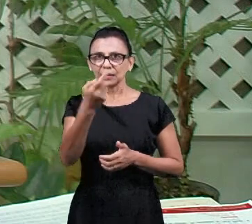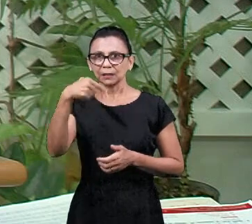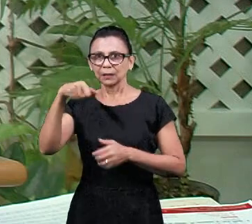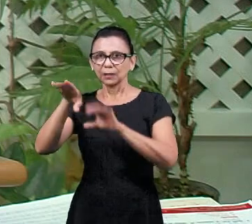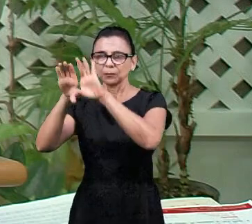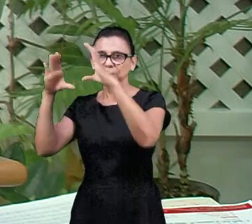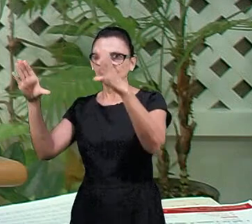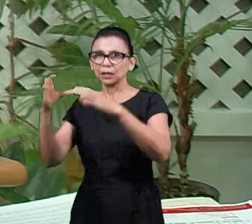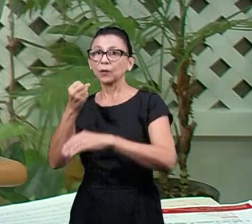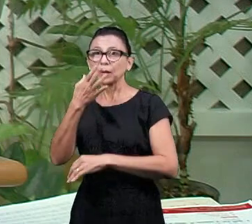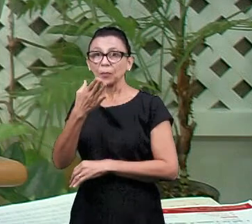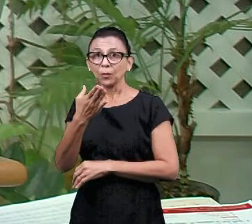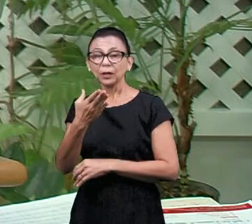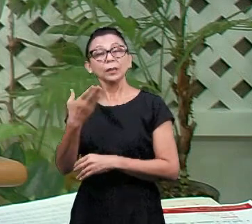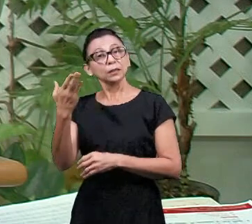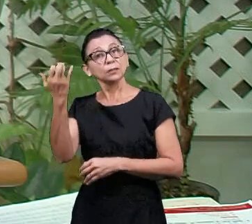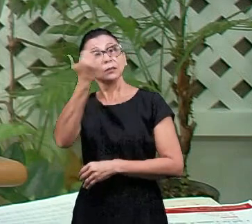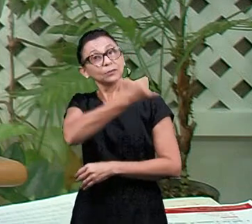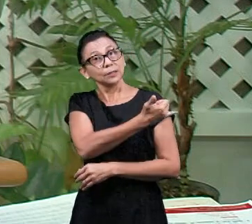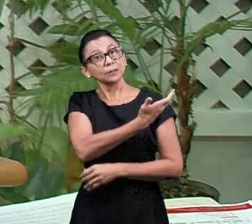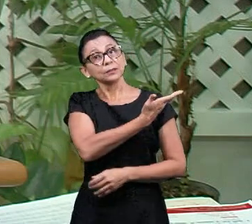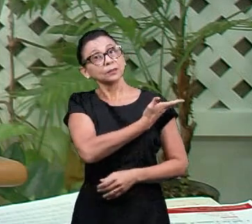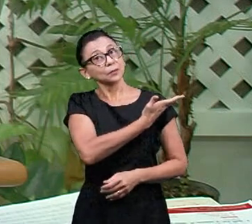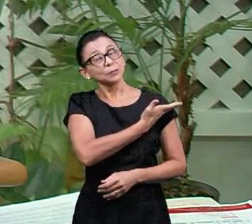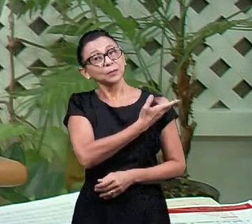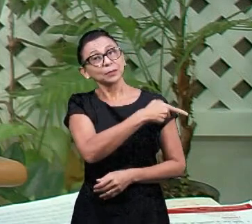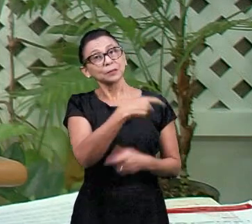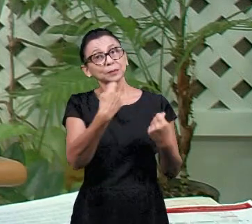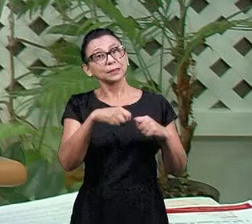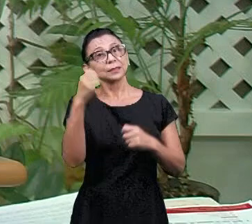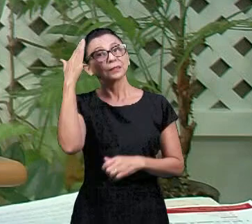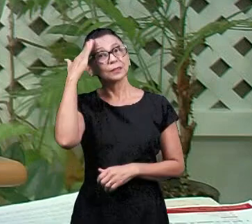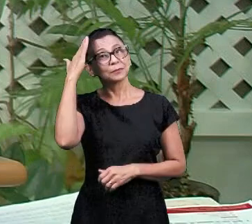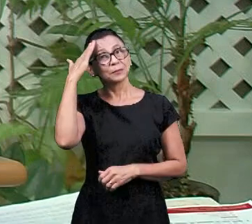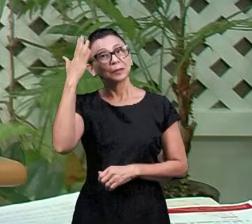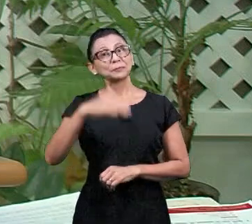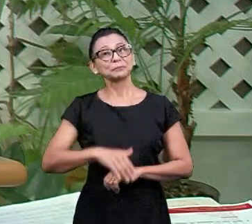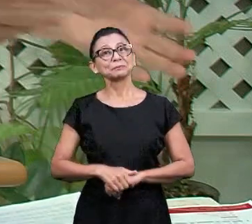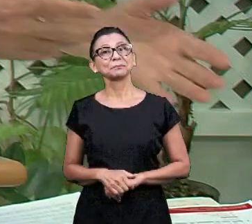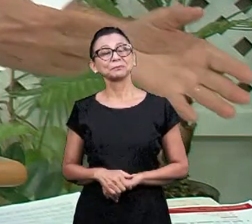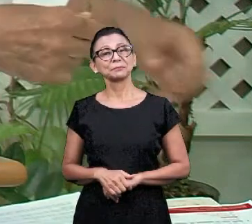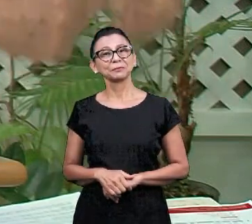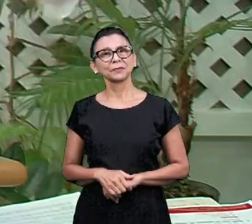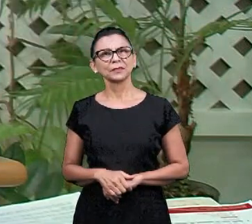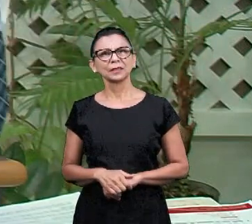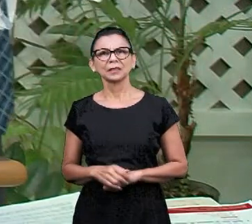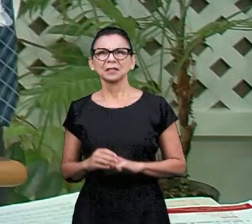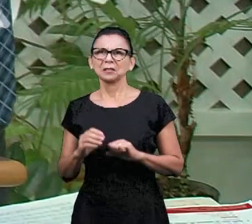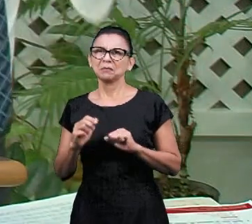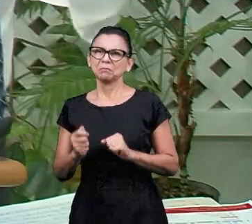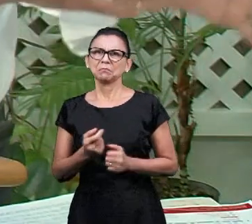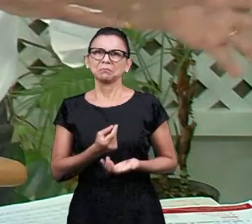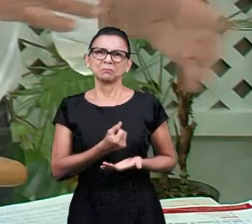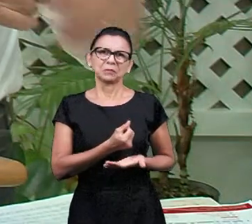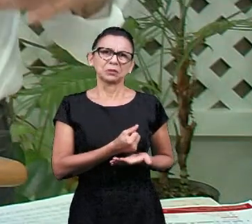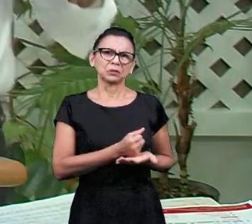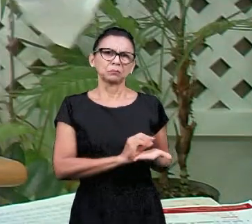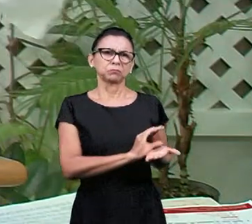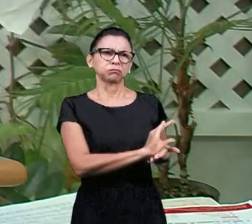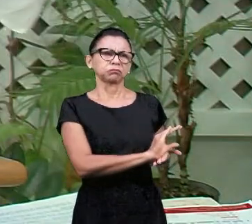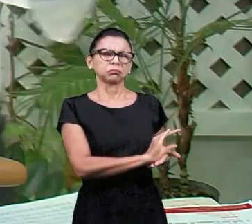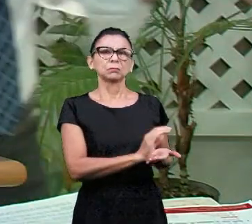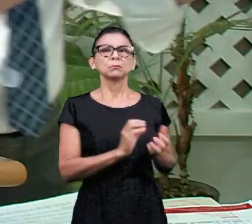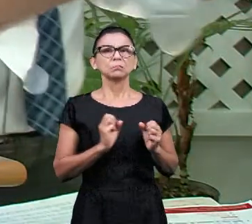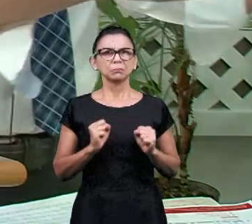vous trouvez que ça c'est bon, dites à votre ami alors, dites à lui qu'il a besoin. Ça, et lui est votre prochain. Vous pouvez donner argent,